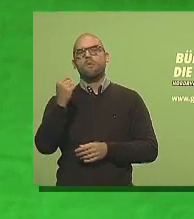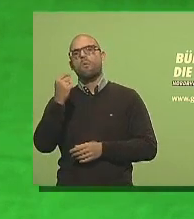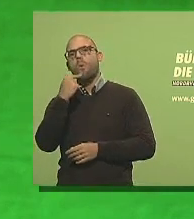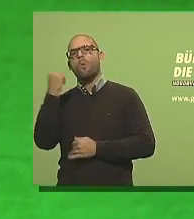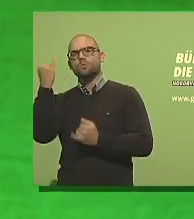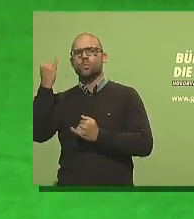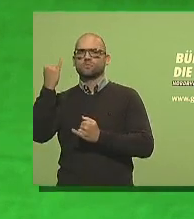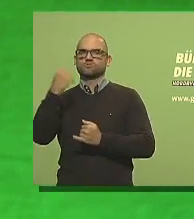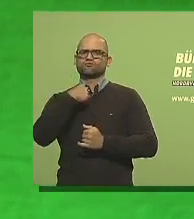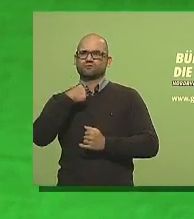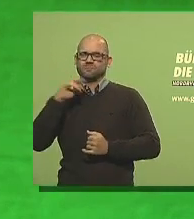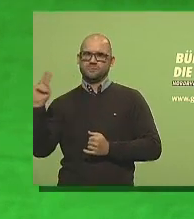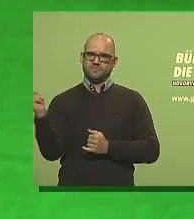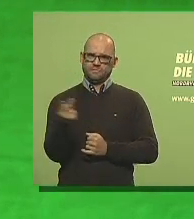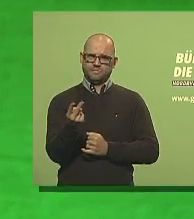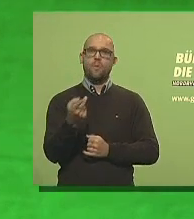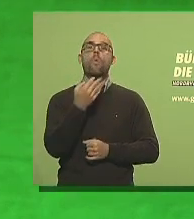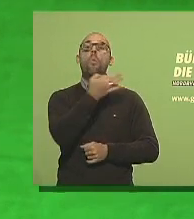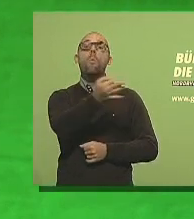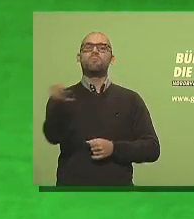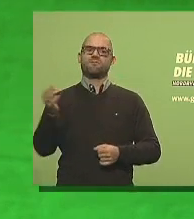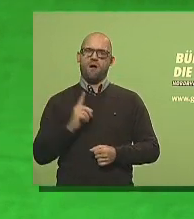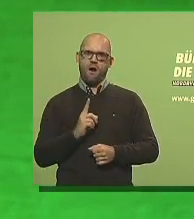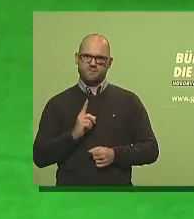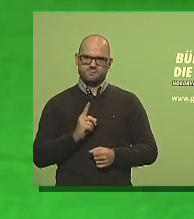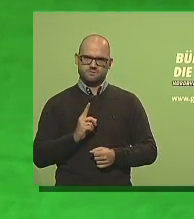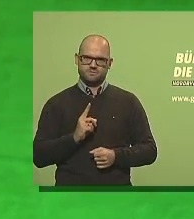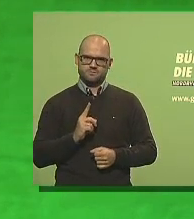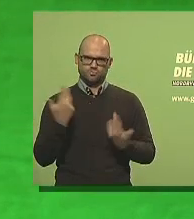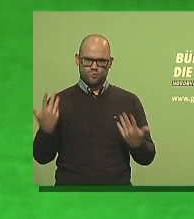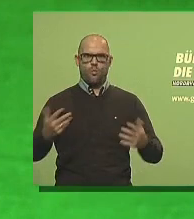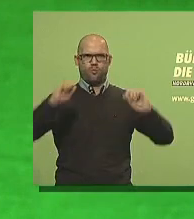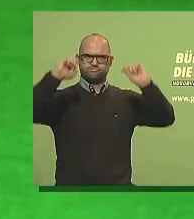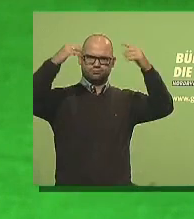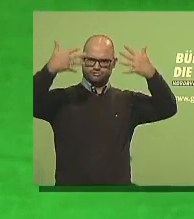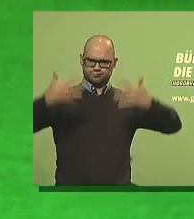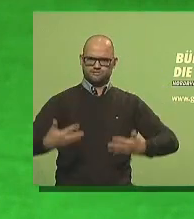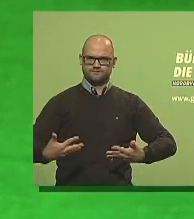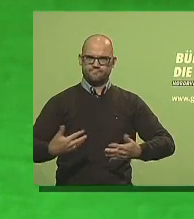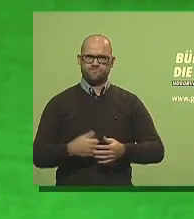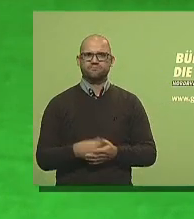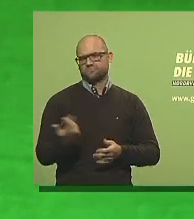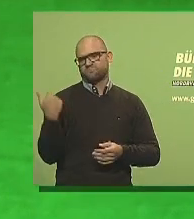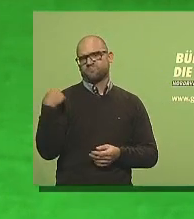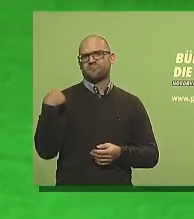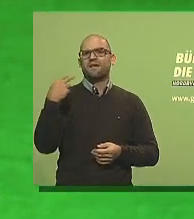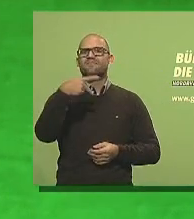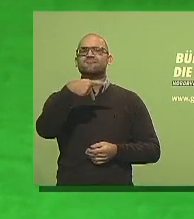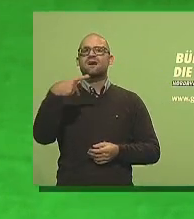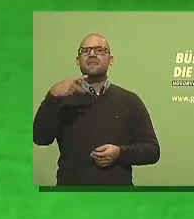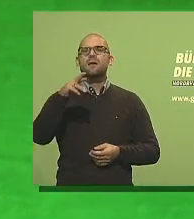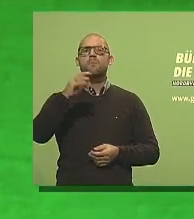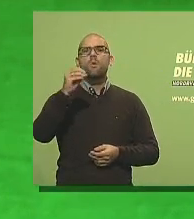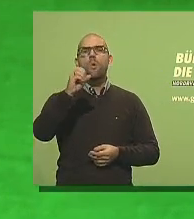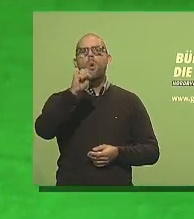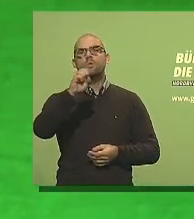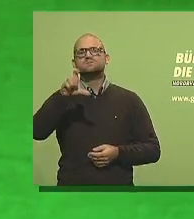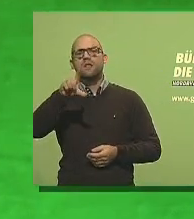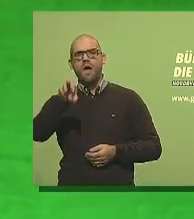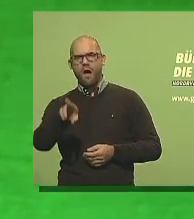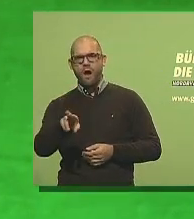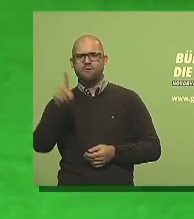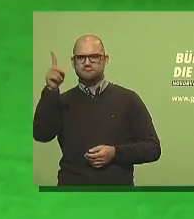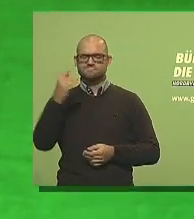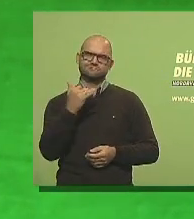ist jedenfalls in den Umfragen immer so dargestellt. Jetzt hat ja Philipp Rösler gesagt, für ihn hätte es den